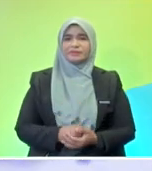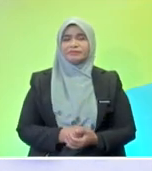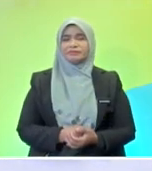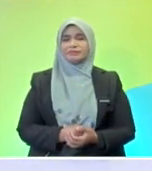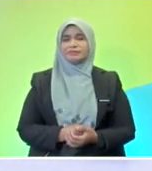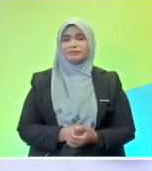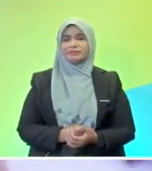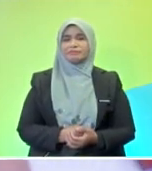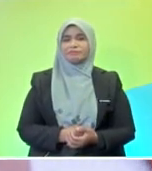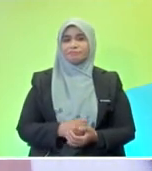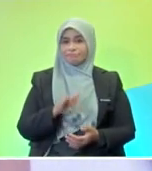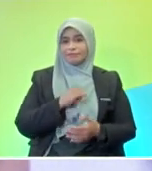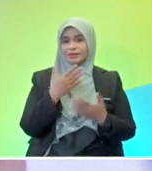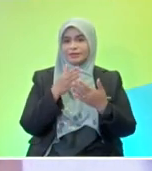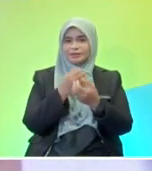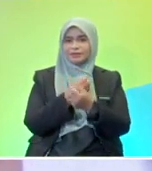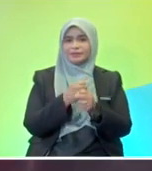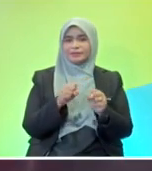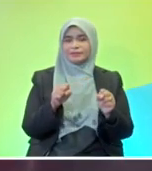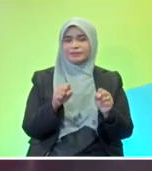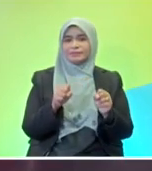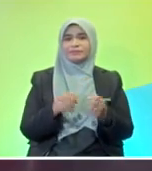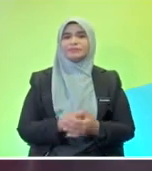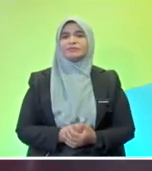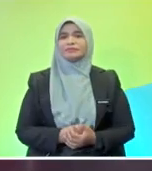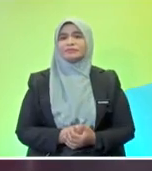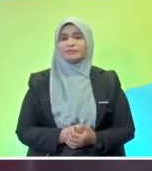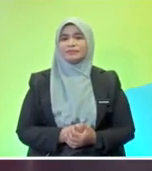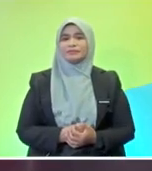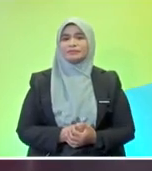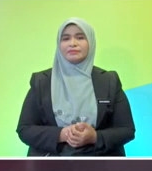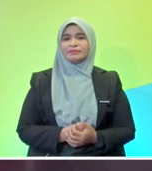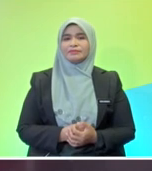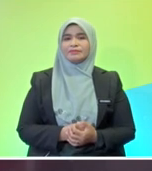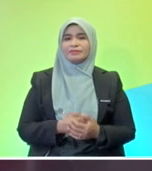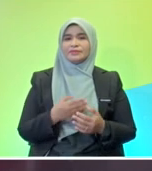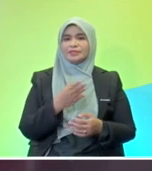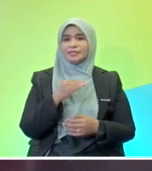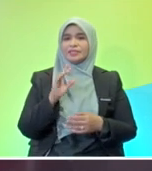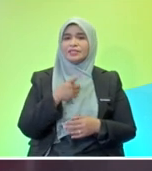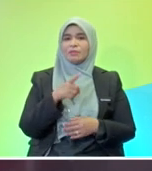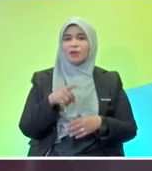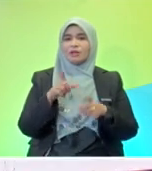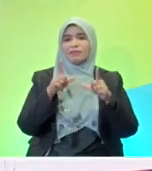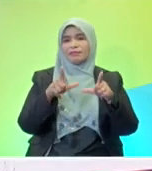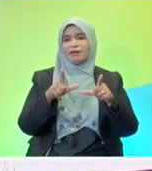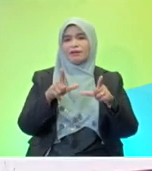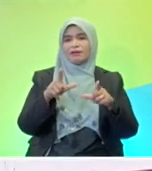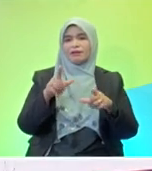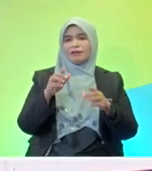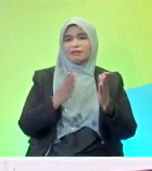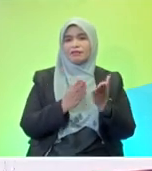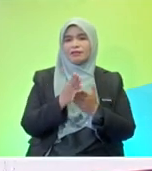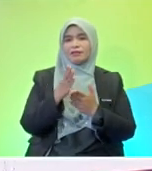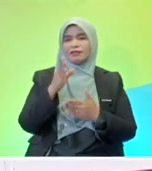Okey cikgu, saya dah pun. Okey, cikgu punya dah macam ni. Lepas tu kita boleh letak dia punya sayap je terus. Oh, sayap terus kan?